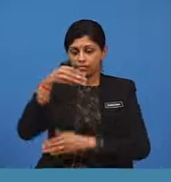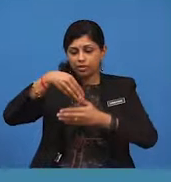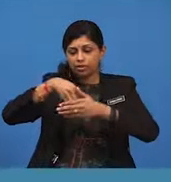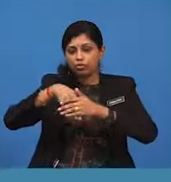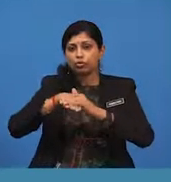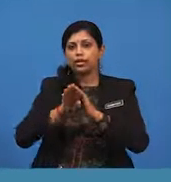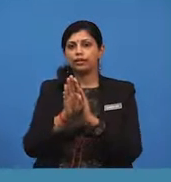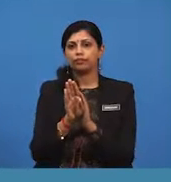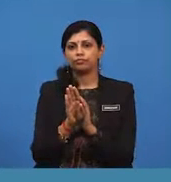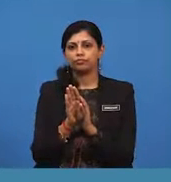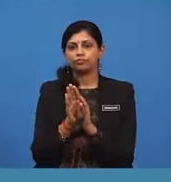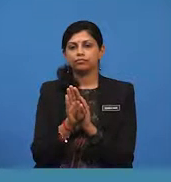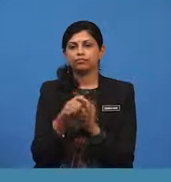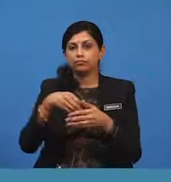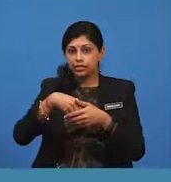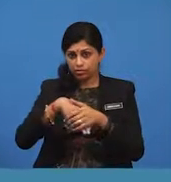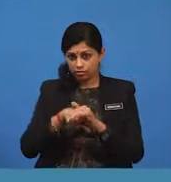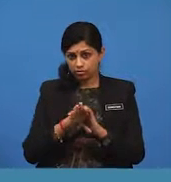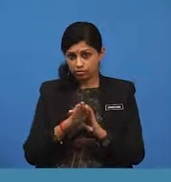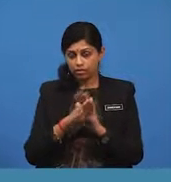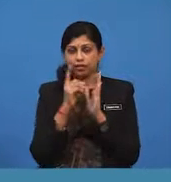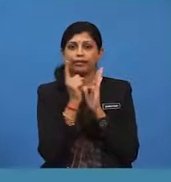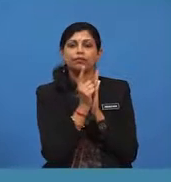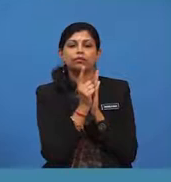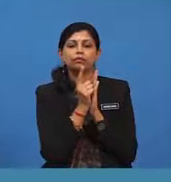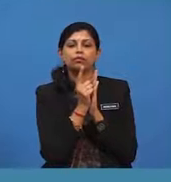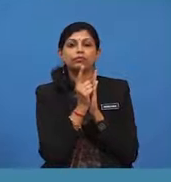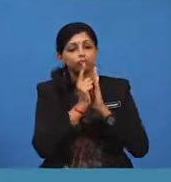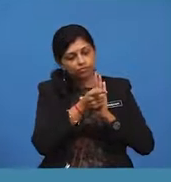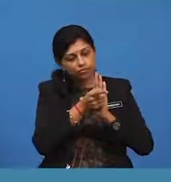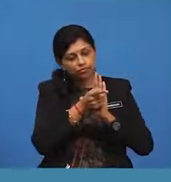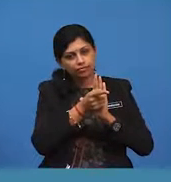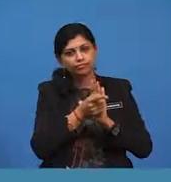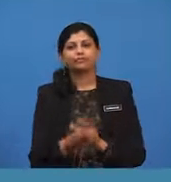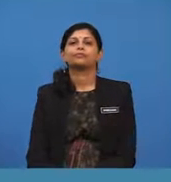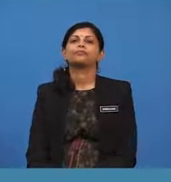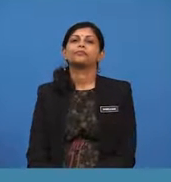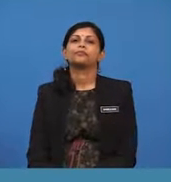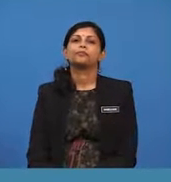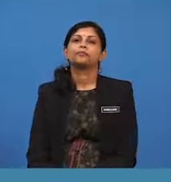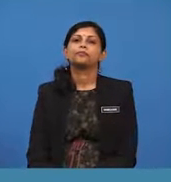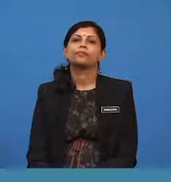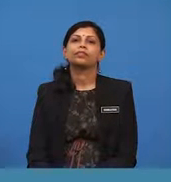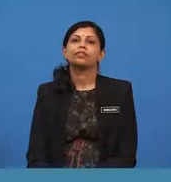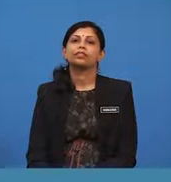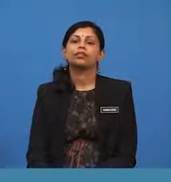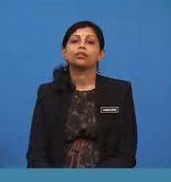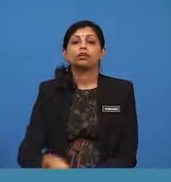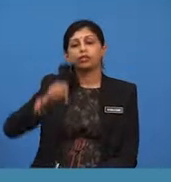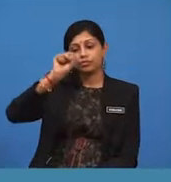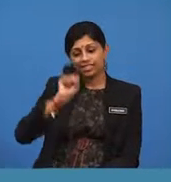pegun, didapati jarum galvanometer terpesong ke kanan. Apabila kutub